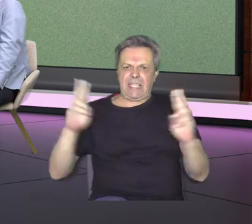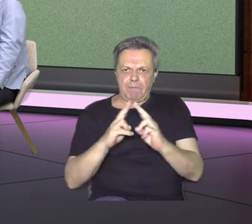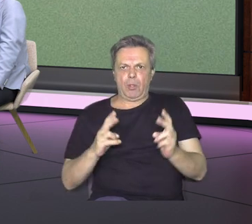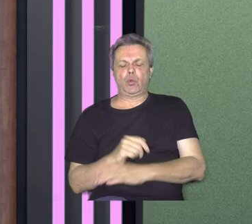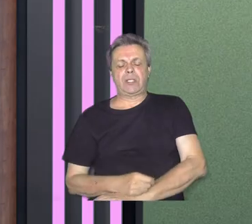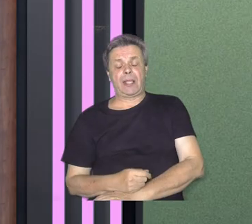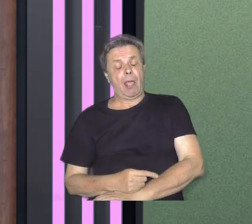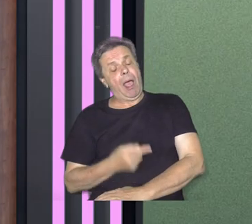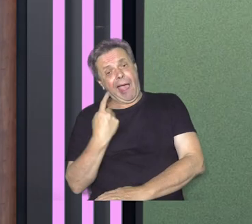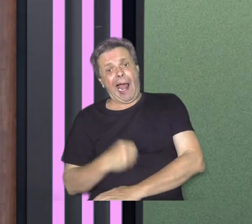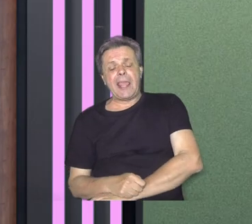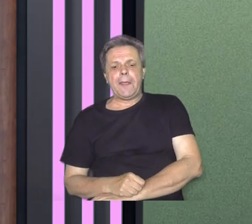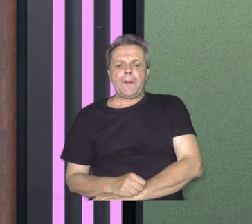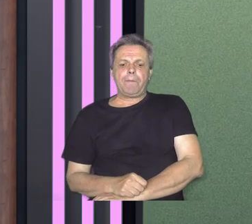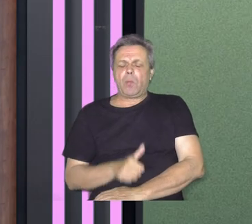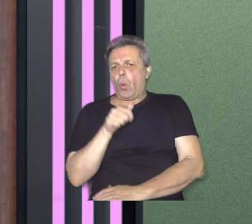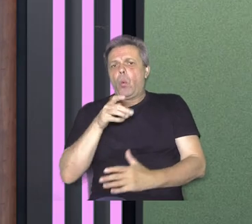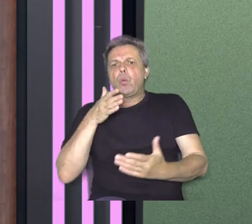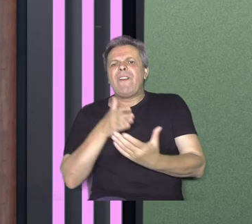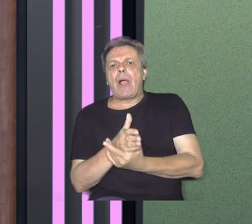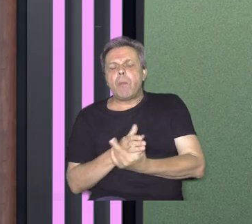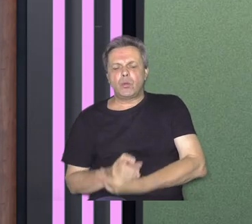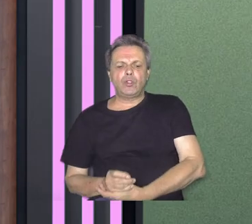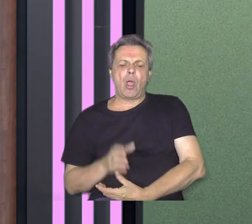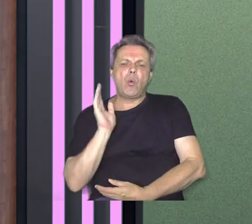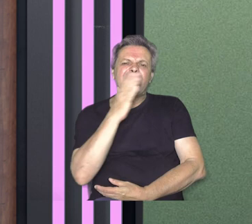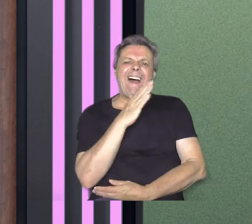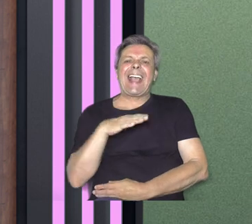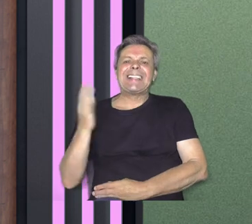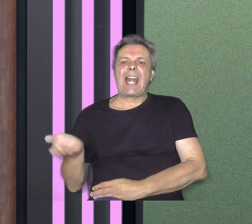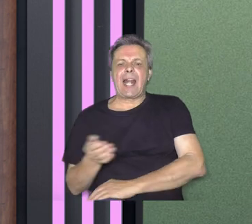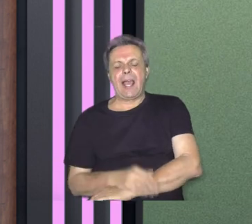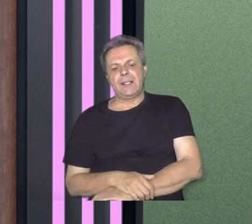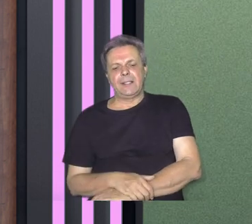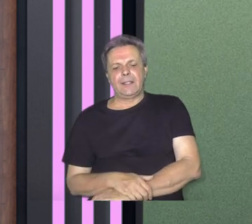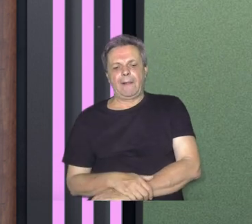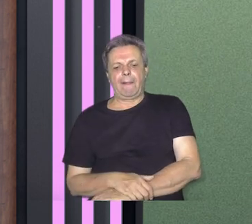predsjednici naći. Ali u svakom slučaju svaka strana